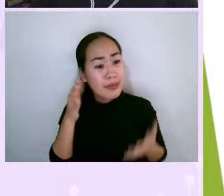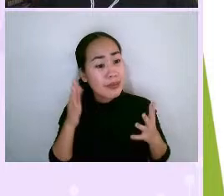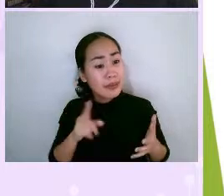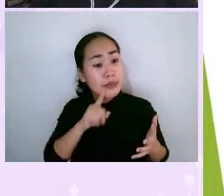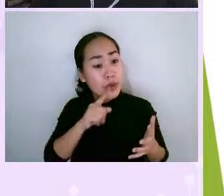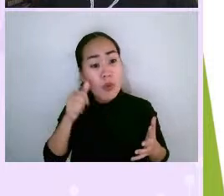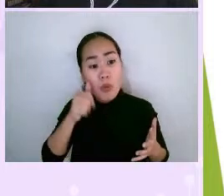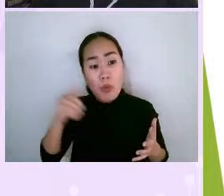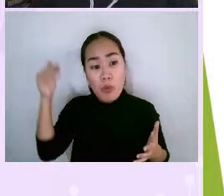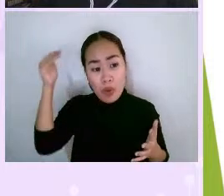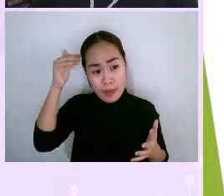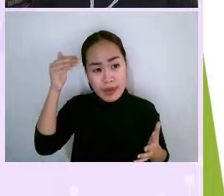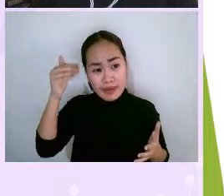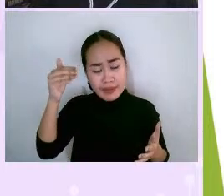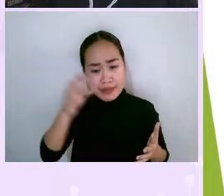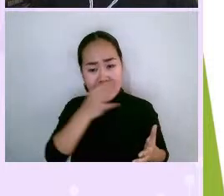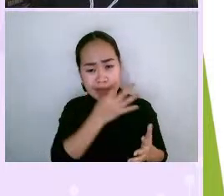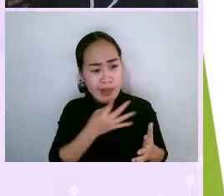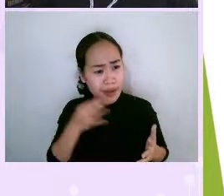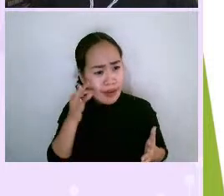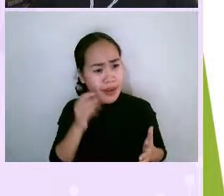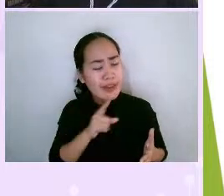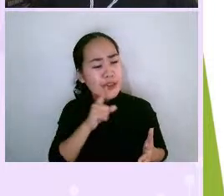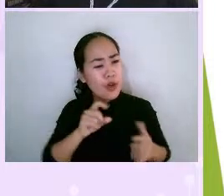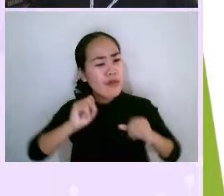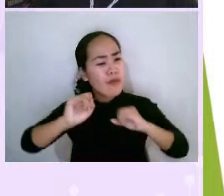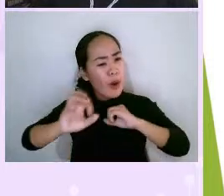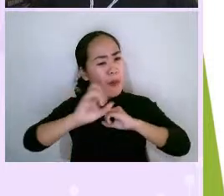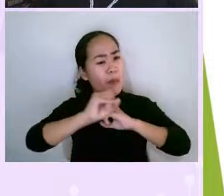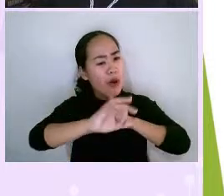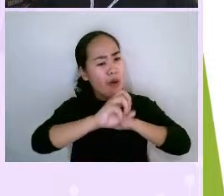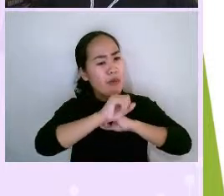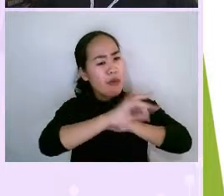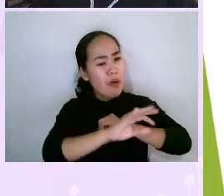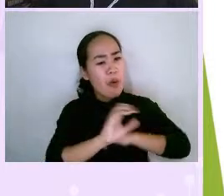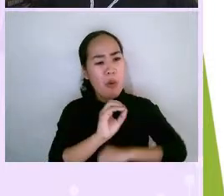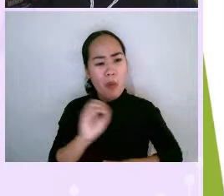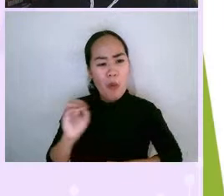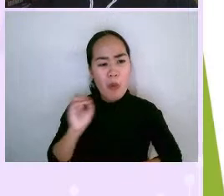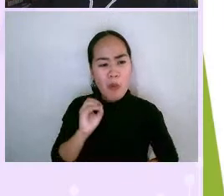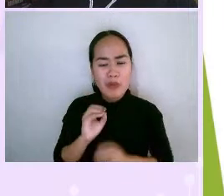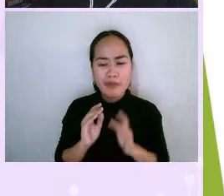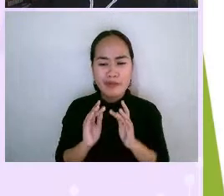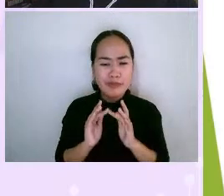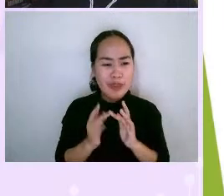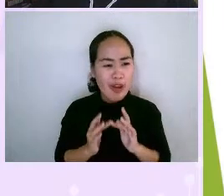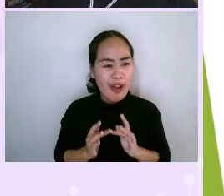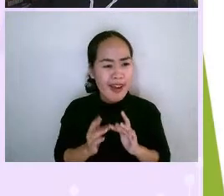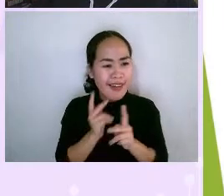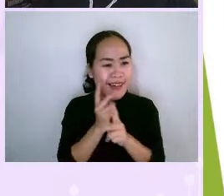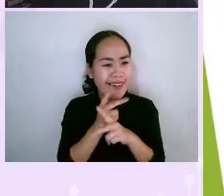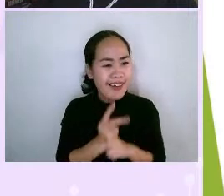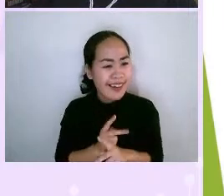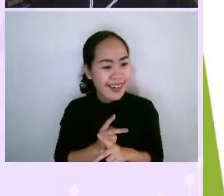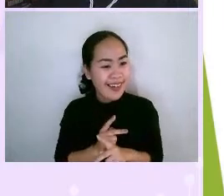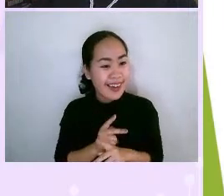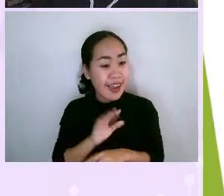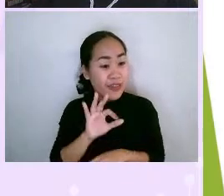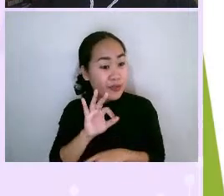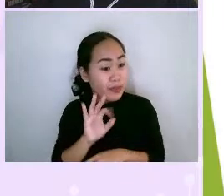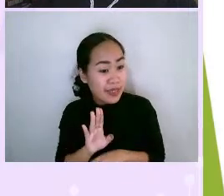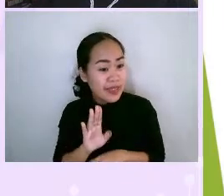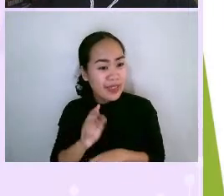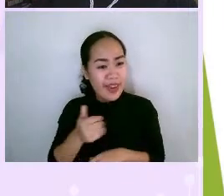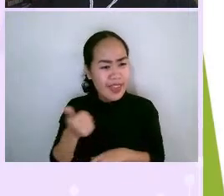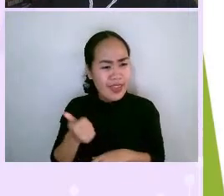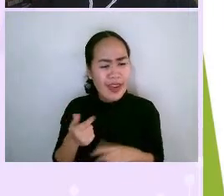women farmers natin nagpo-promote ng kanilang produkto online sa Facebook. So hanggang ngayon po, naran pa rin po